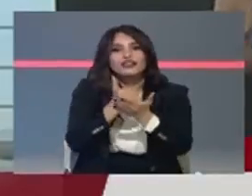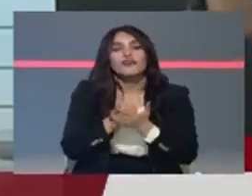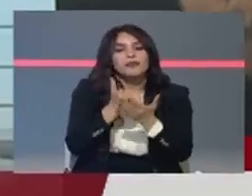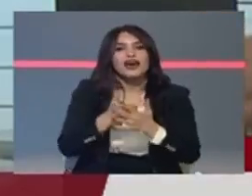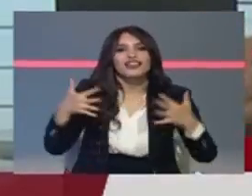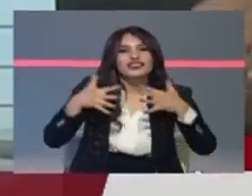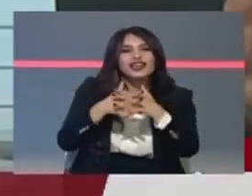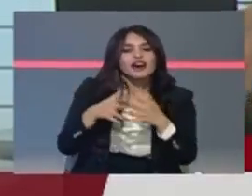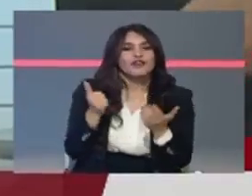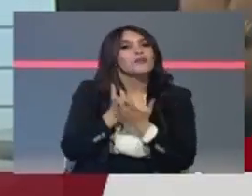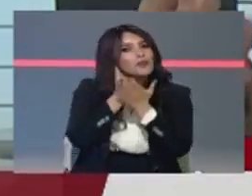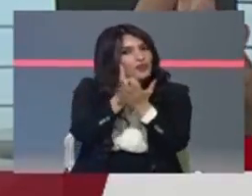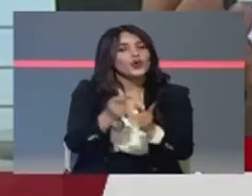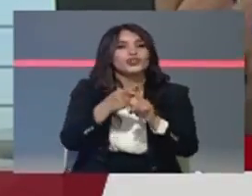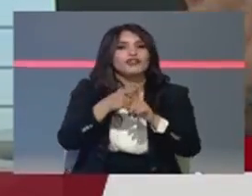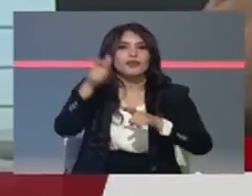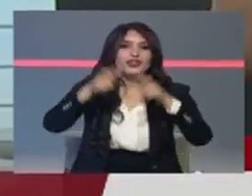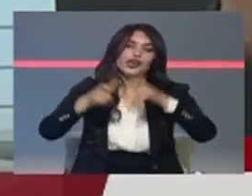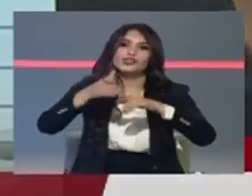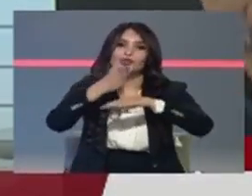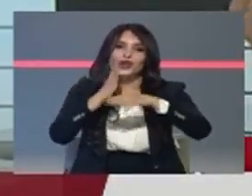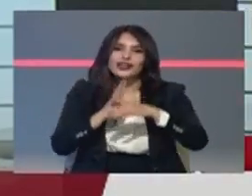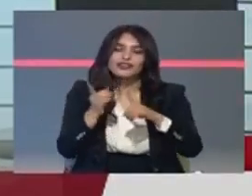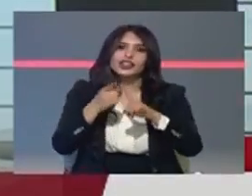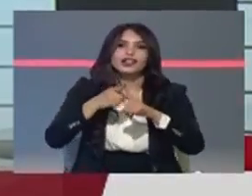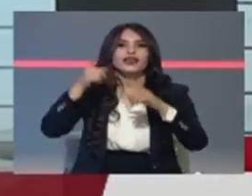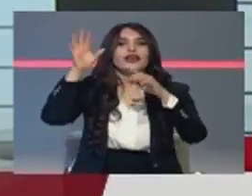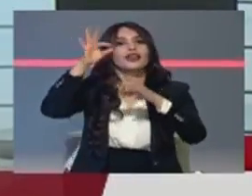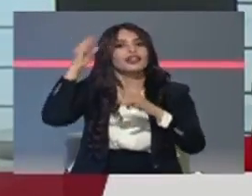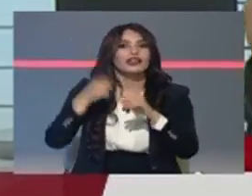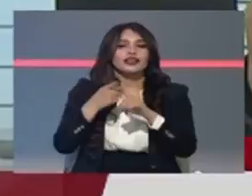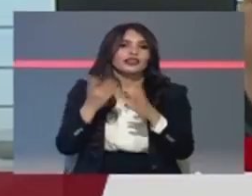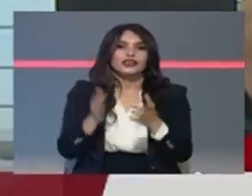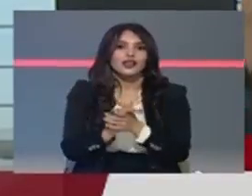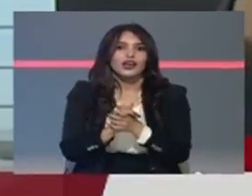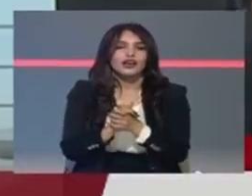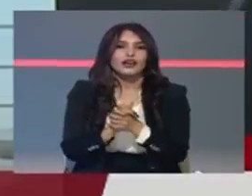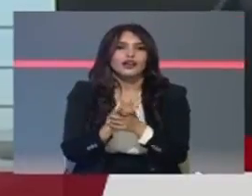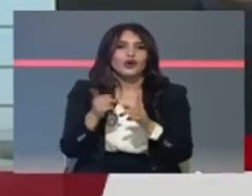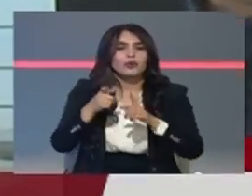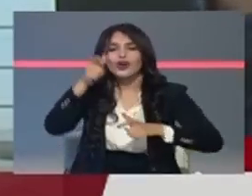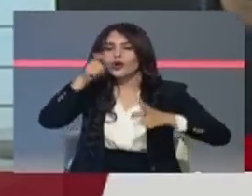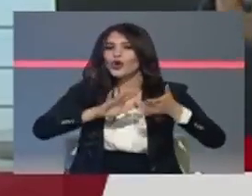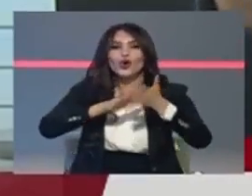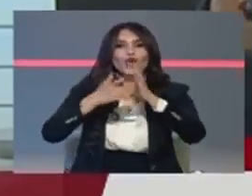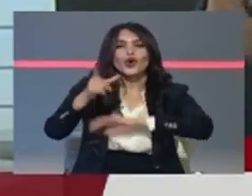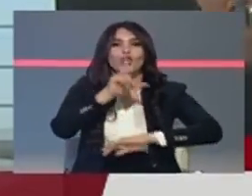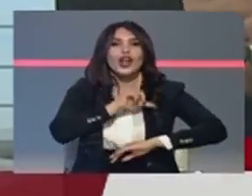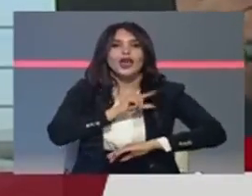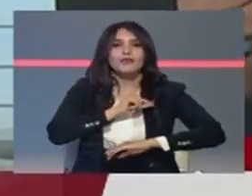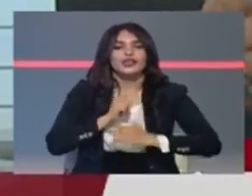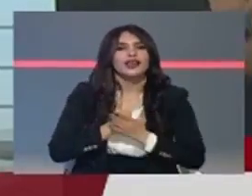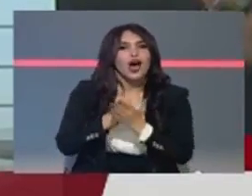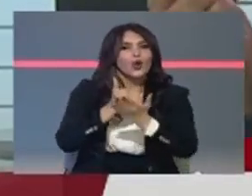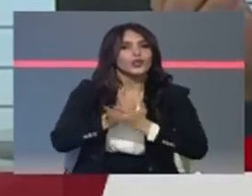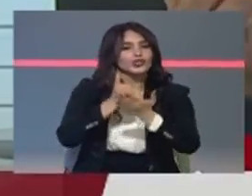تضامن، فما مساعدة، فما ناس واقفه لبلادها، فما تضحيه سورتو من طرف الجنود اللي في الصف الاول تو موجودين